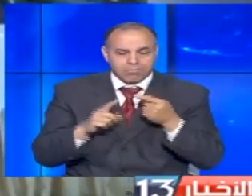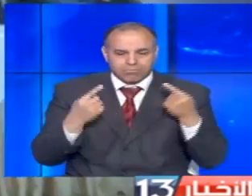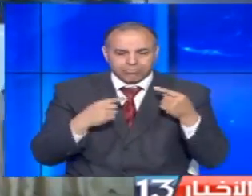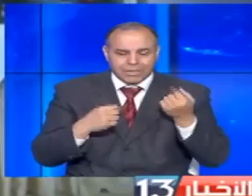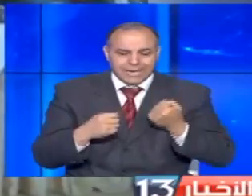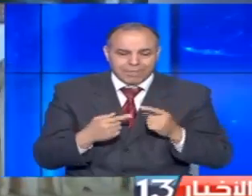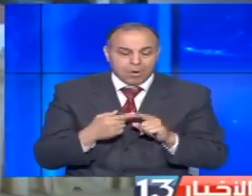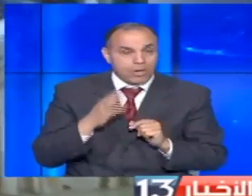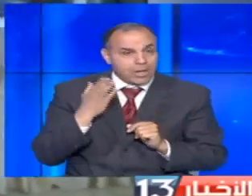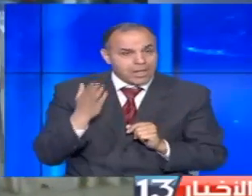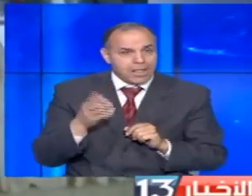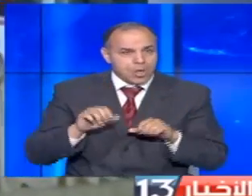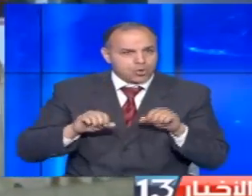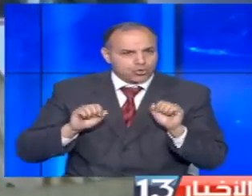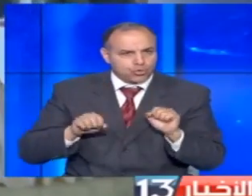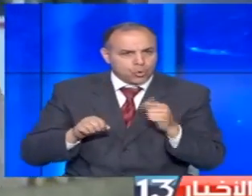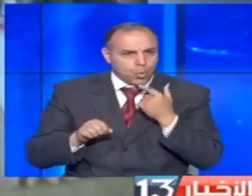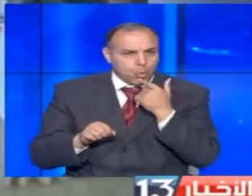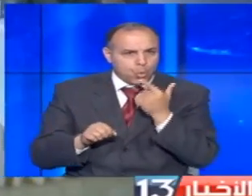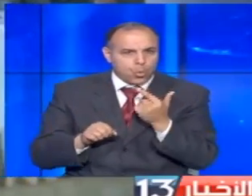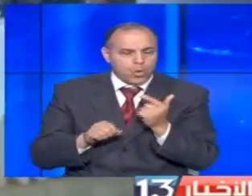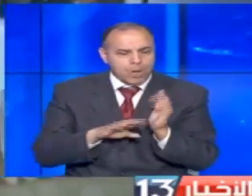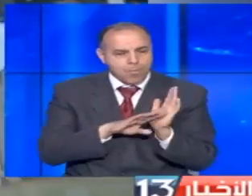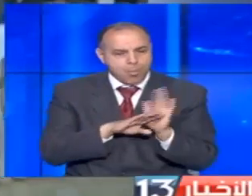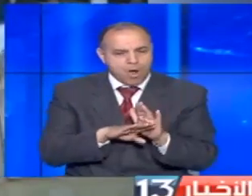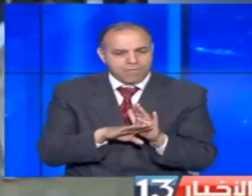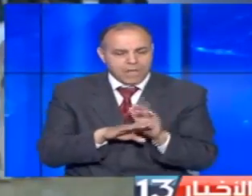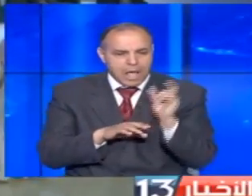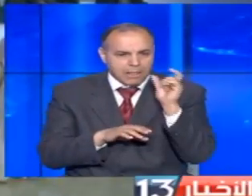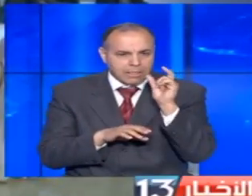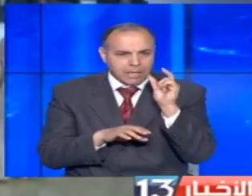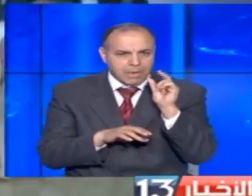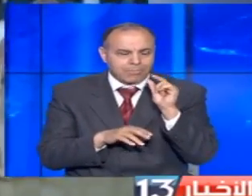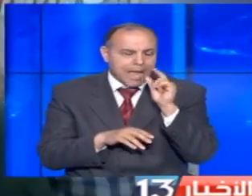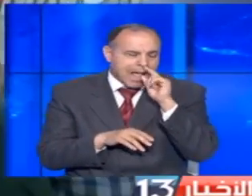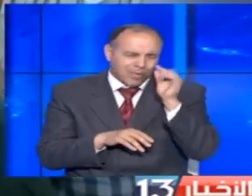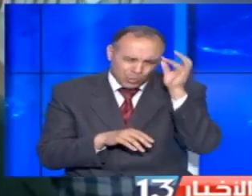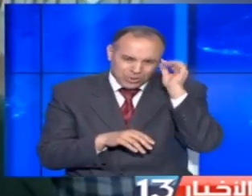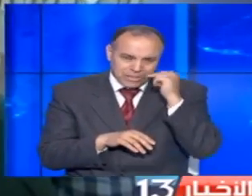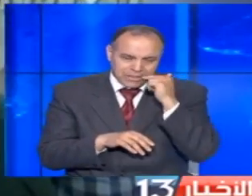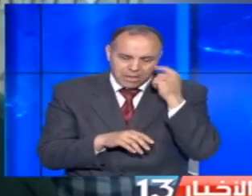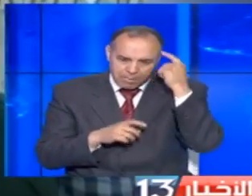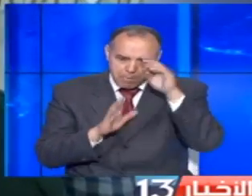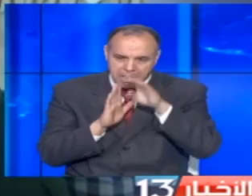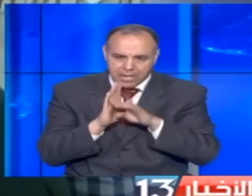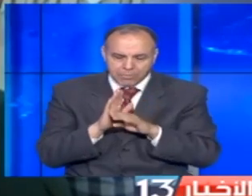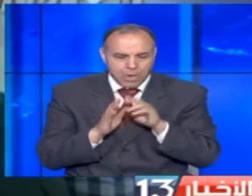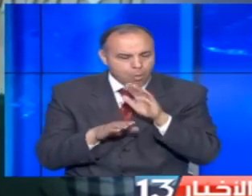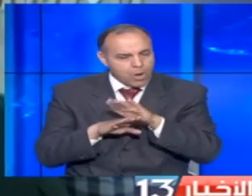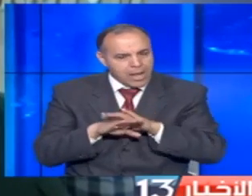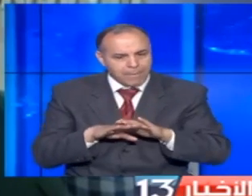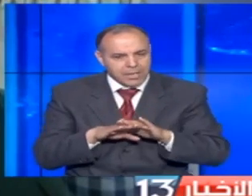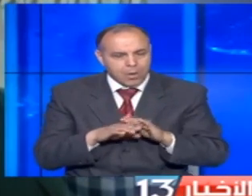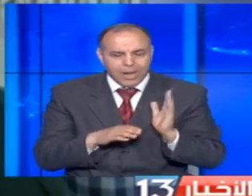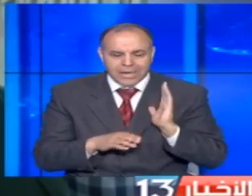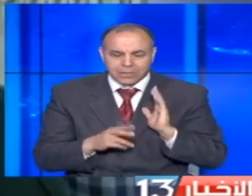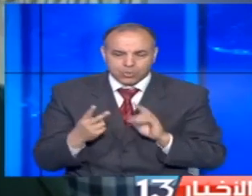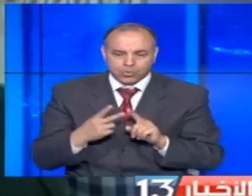الارهاب يمكن او يكون بالمحافظه على ديننا الزيتوني والمنظوم التين الامنيه